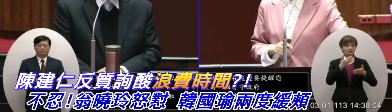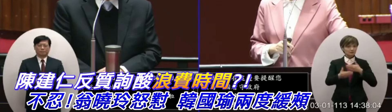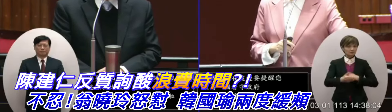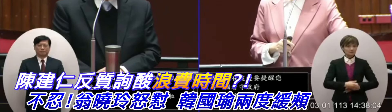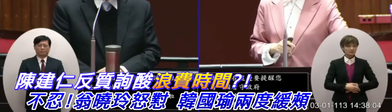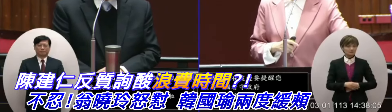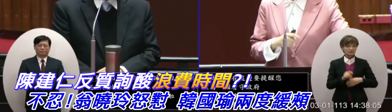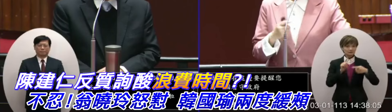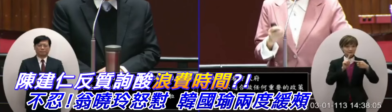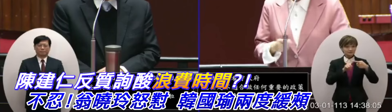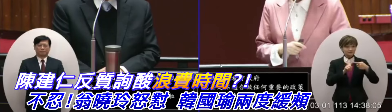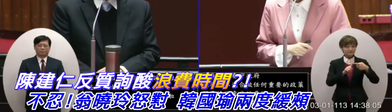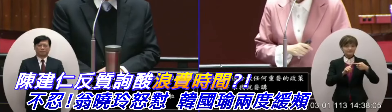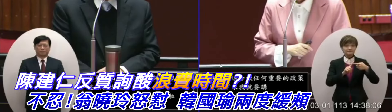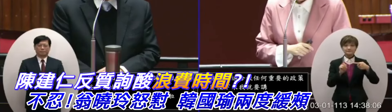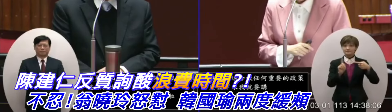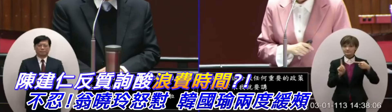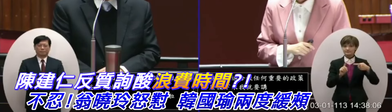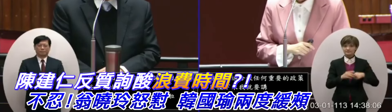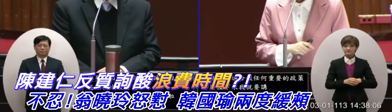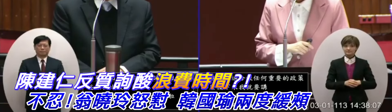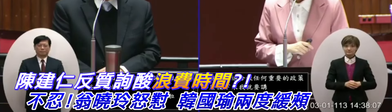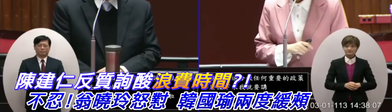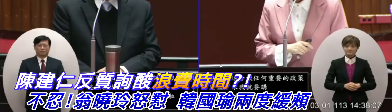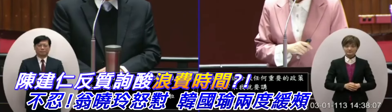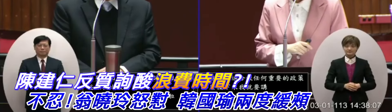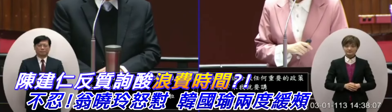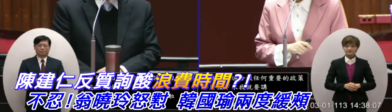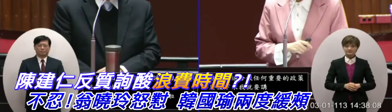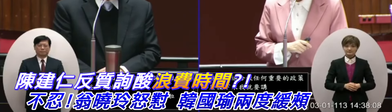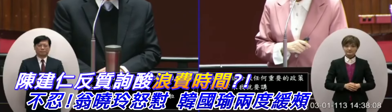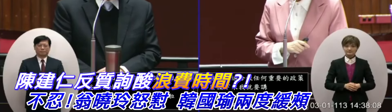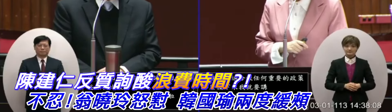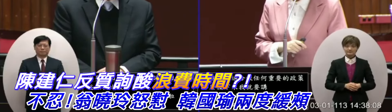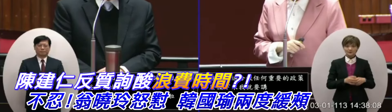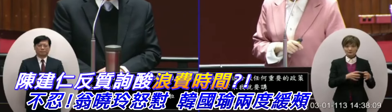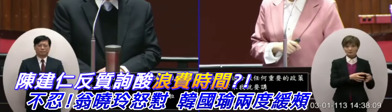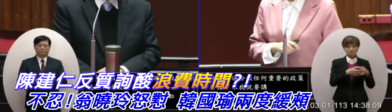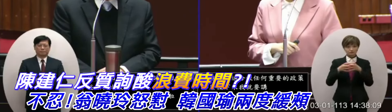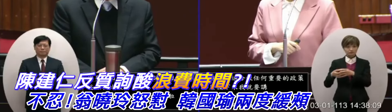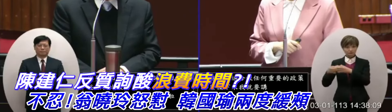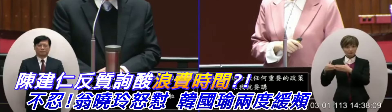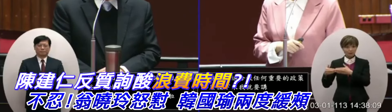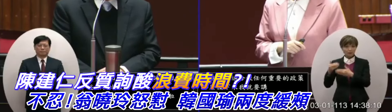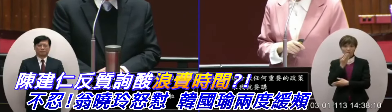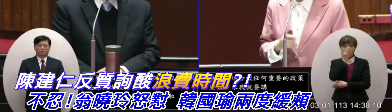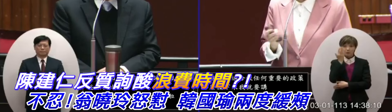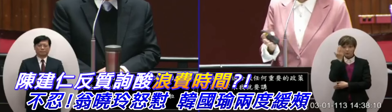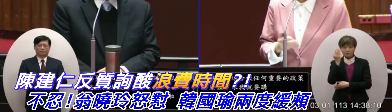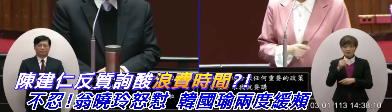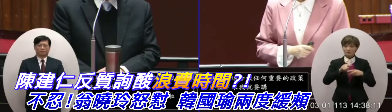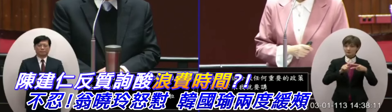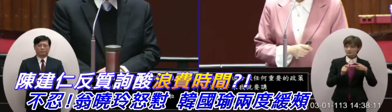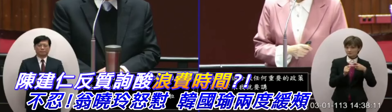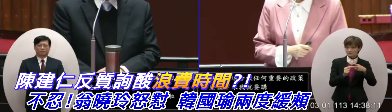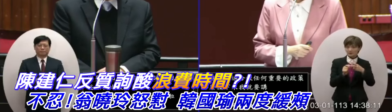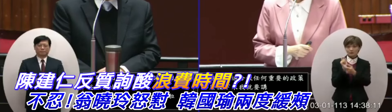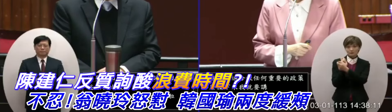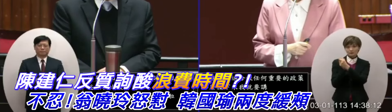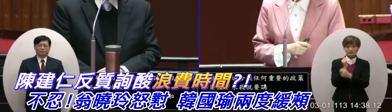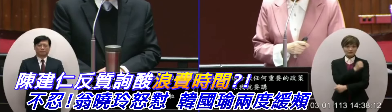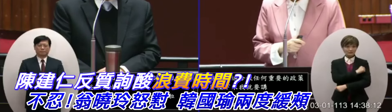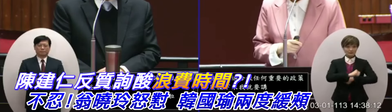含我们重申要禁止这个组团到大陆旅游，以及最近劳动